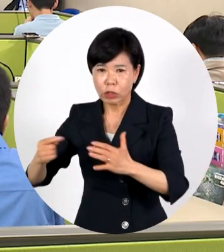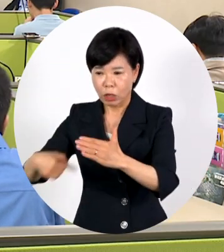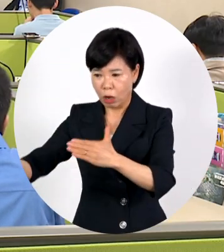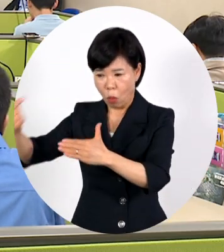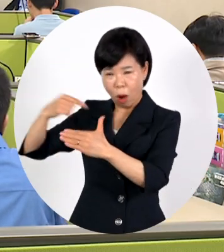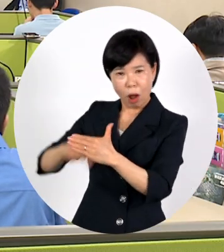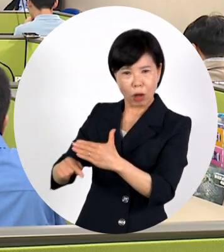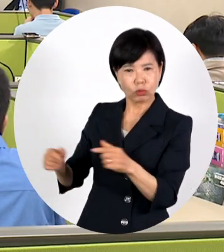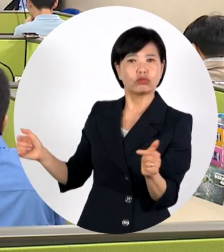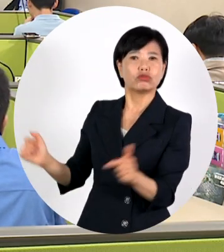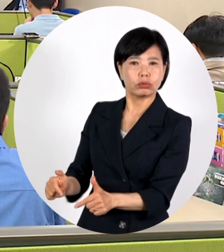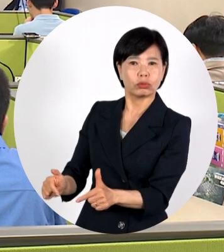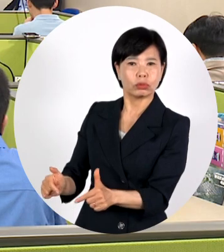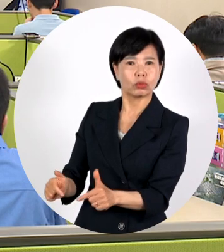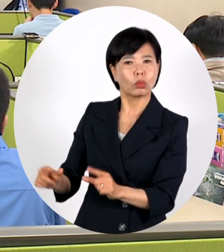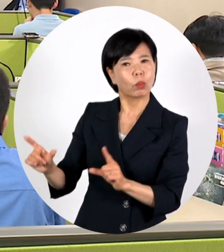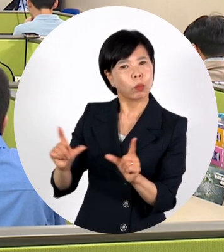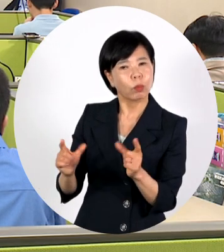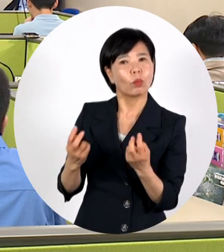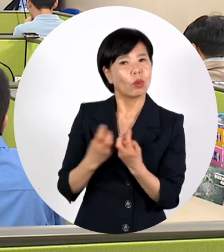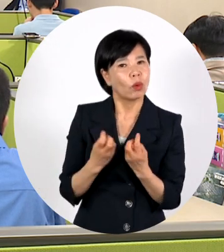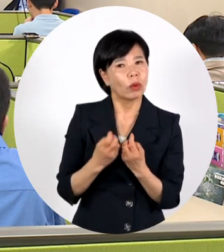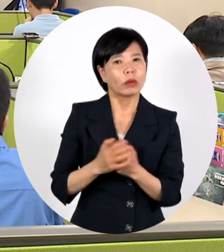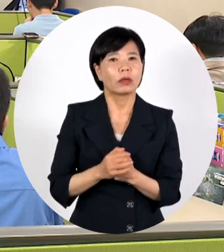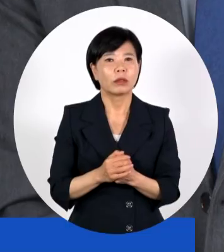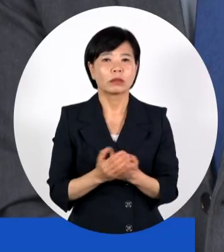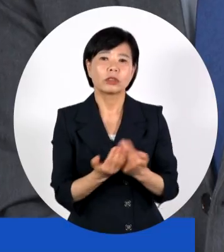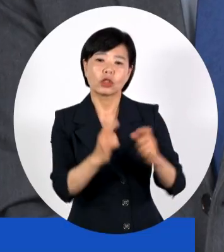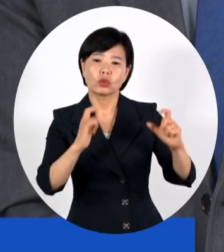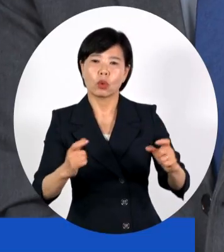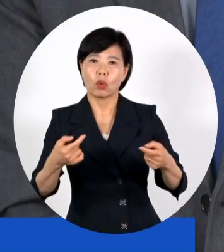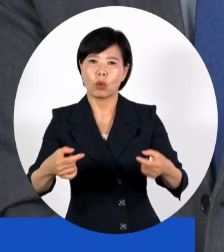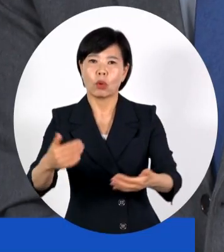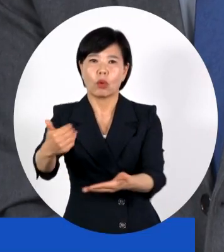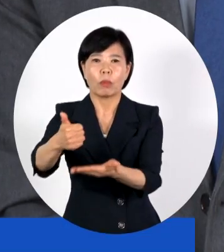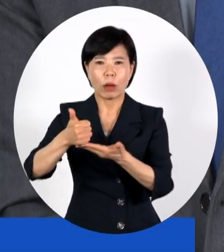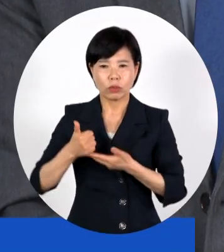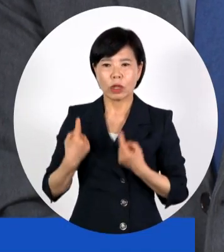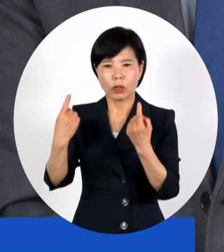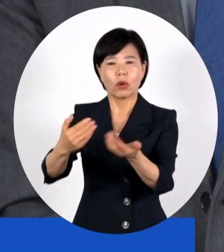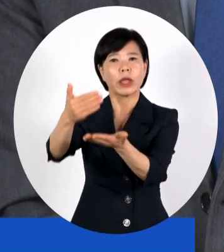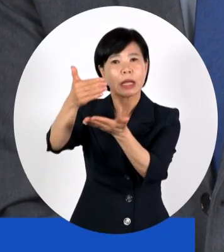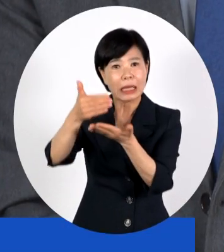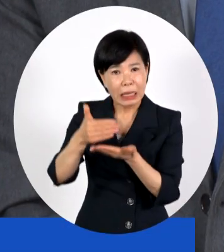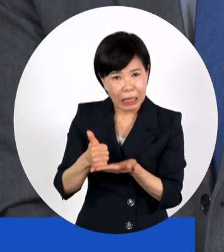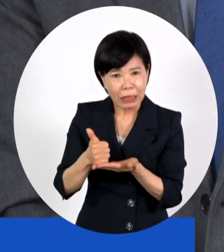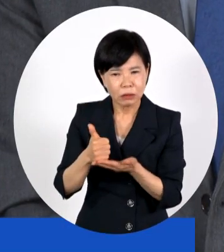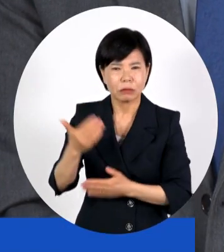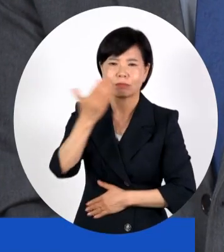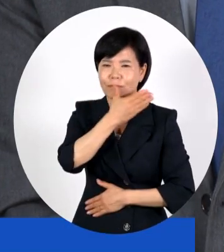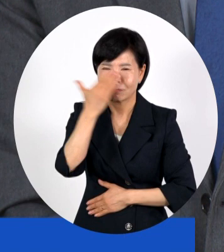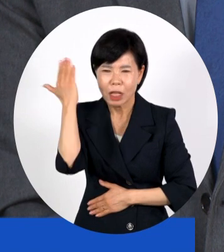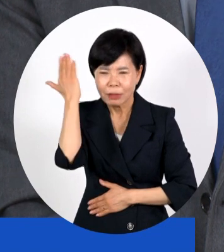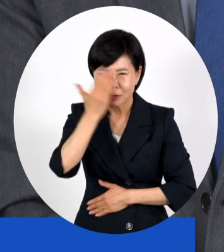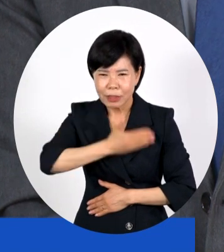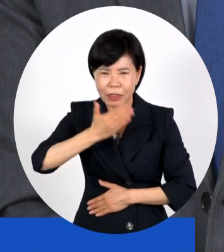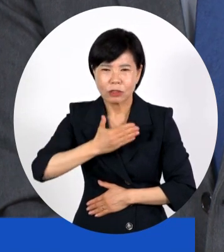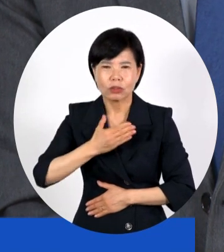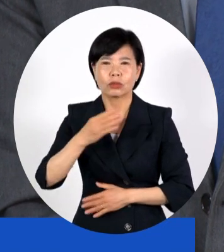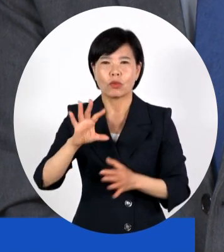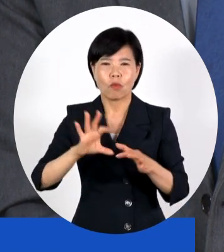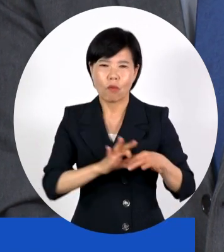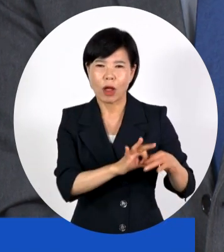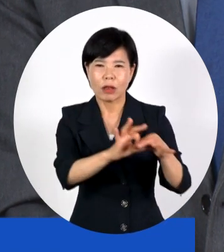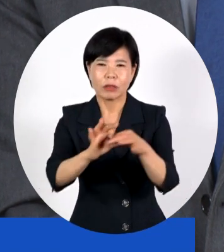방문 감소세가 계속되는 상황입니다. 제주를 방문하는 여행객의 만족도 향상과 제주여행